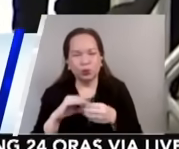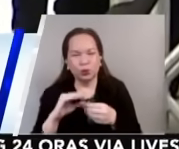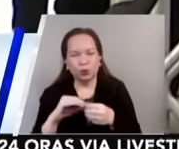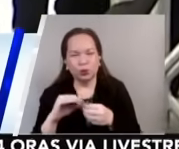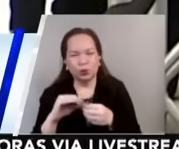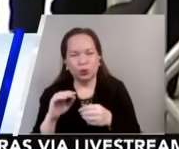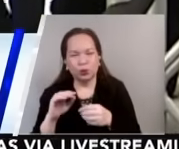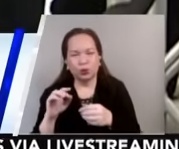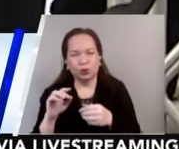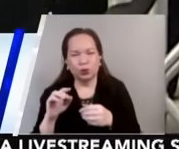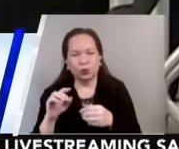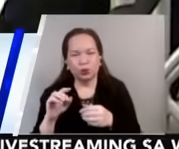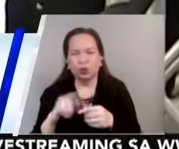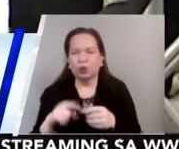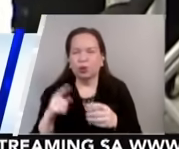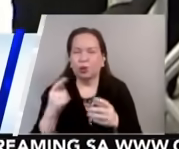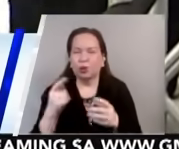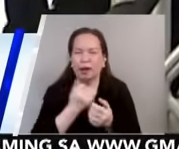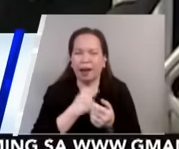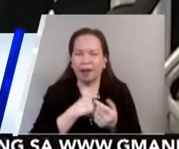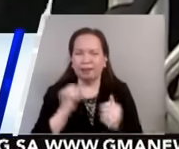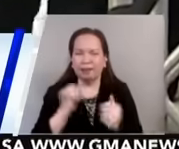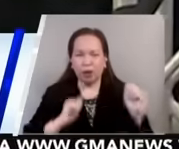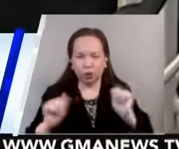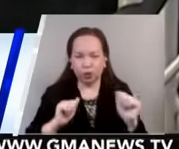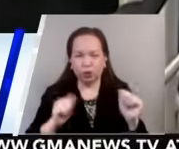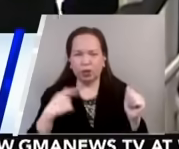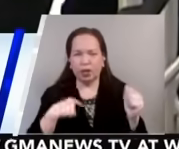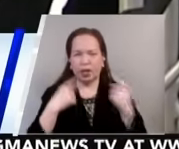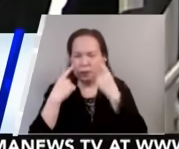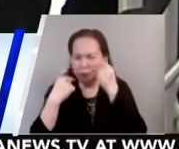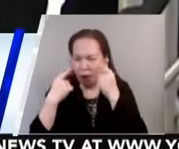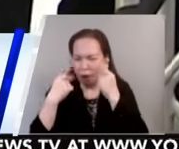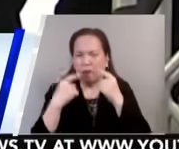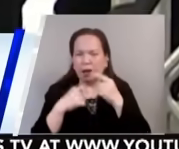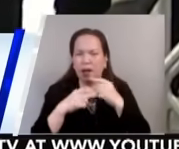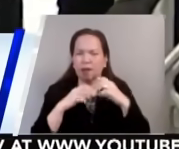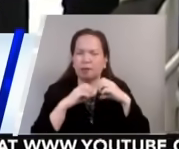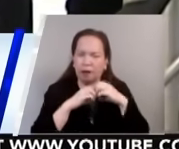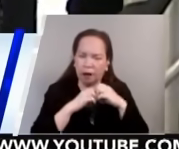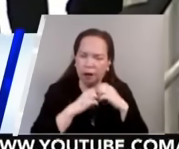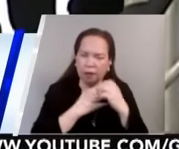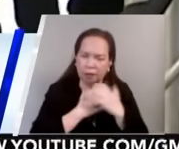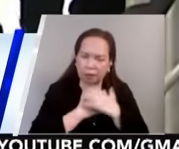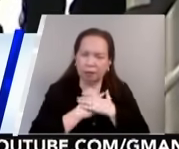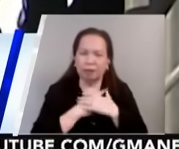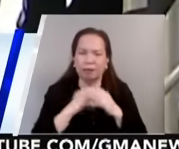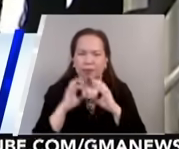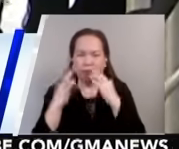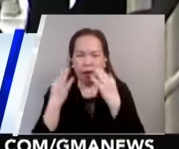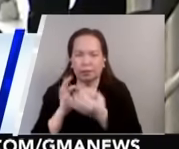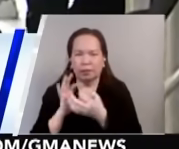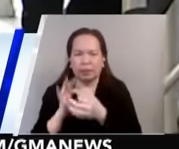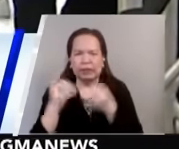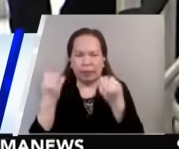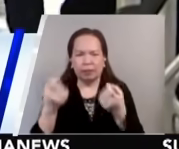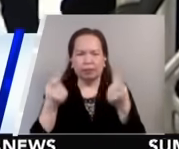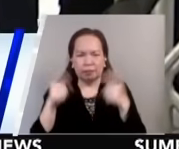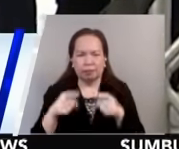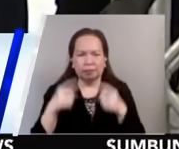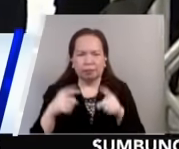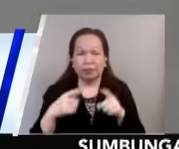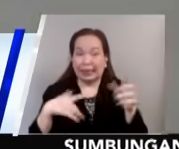maaksyon ma-drama ah may puso makapamilya ah Ang daming nangyari and Excited na ako na